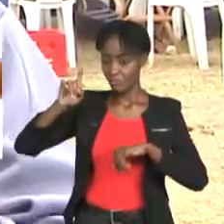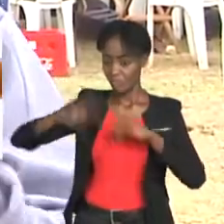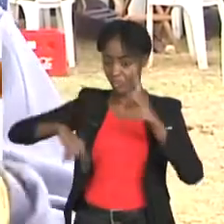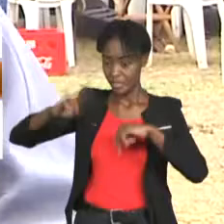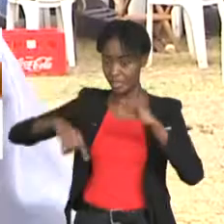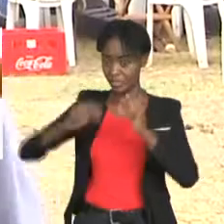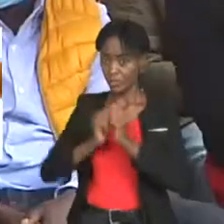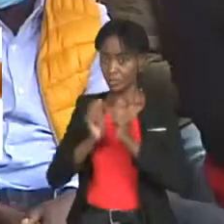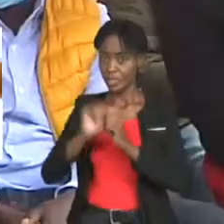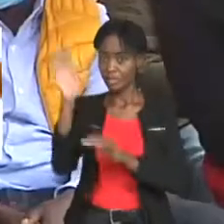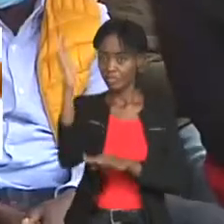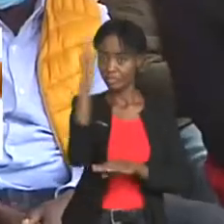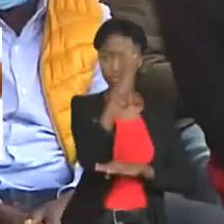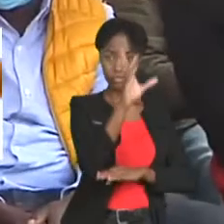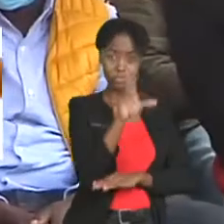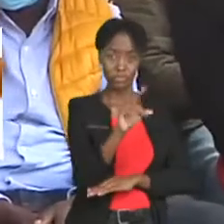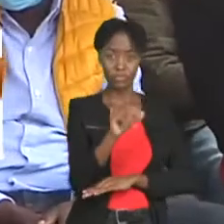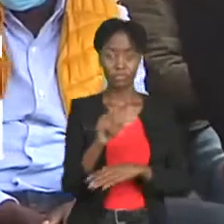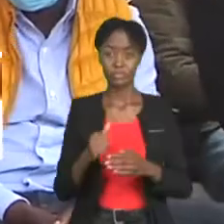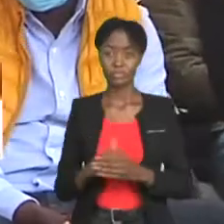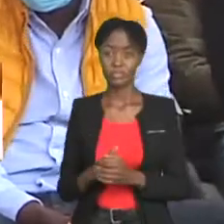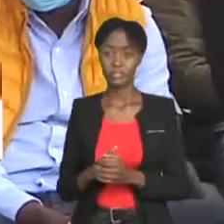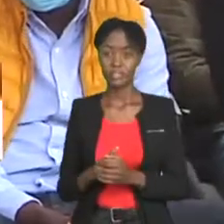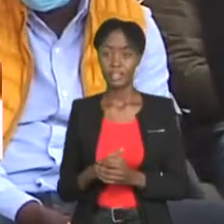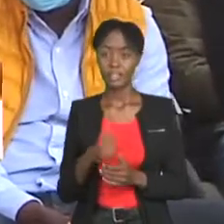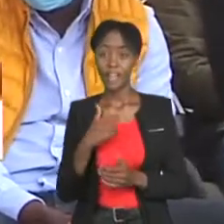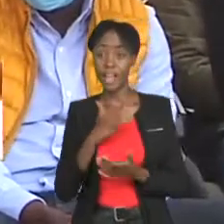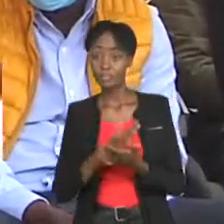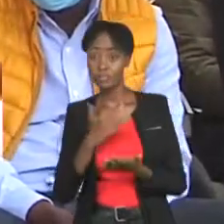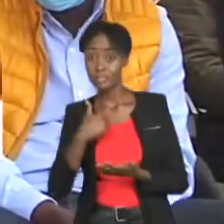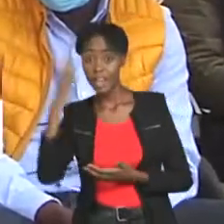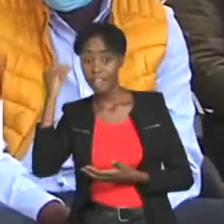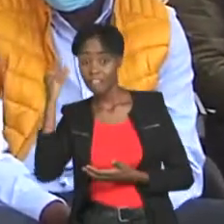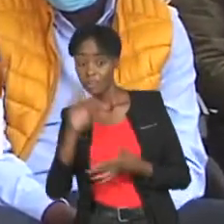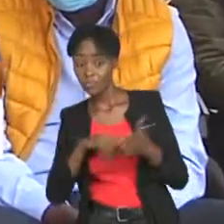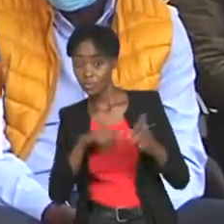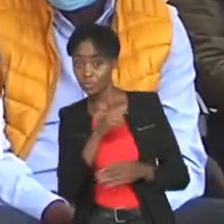mahindi tukipalilia miti. Nimeasikia yale mmesema